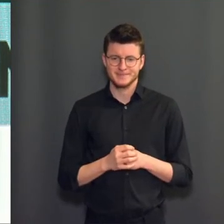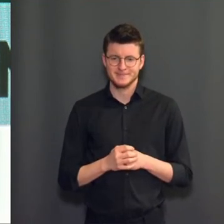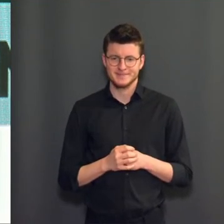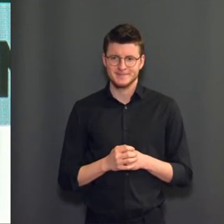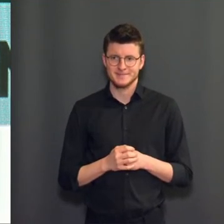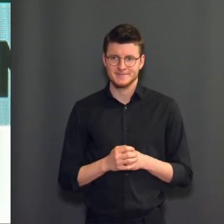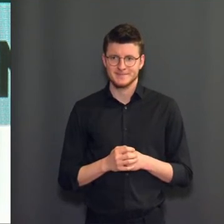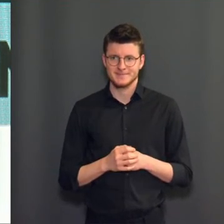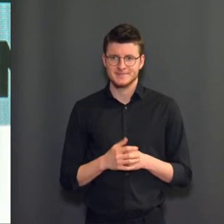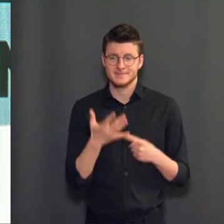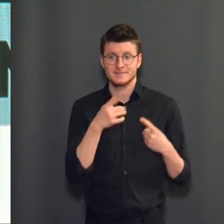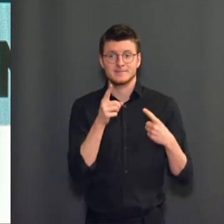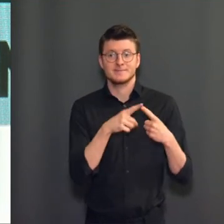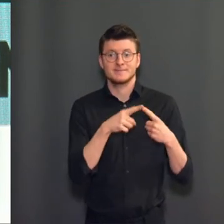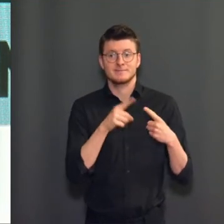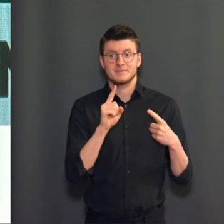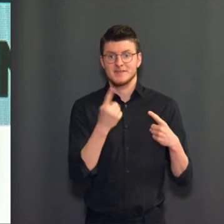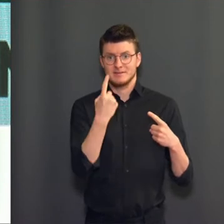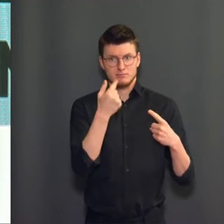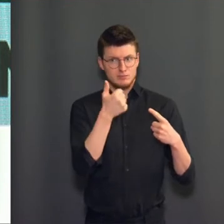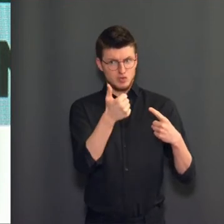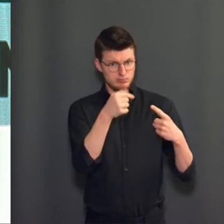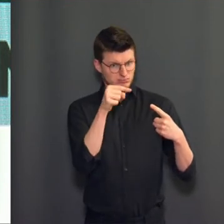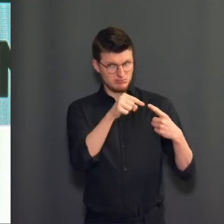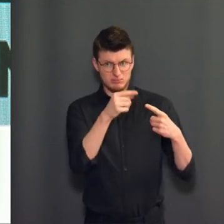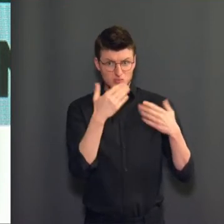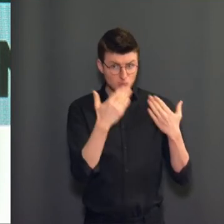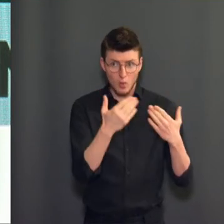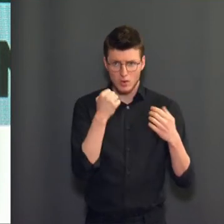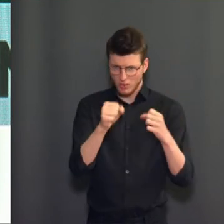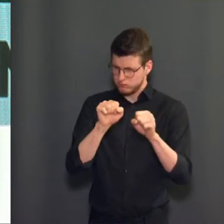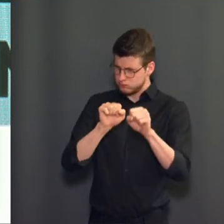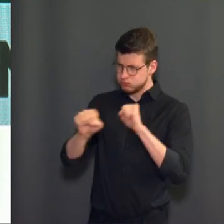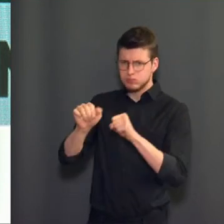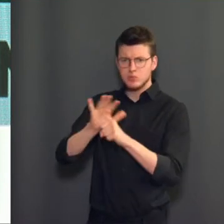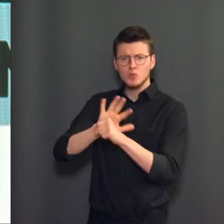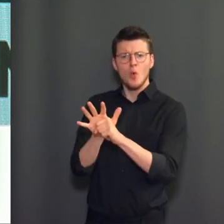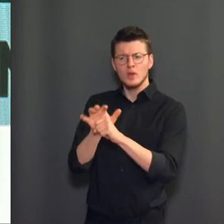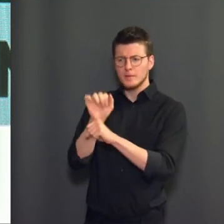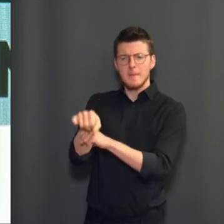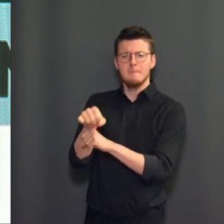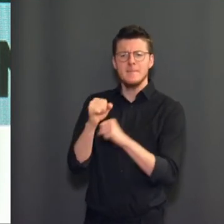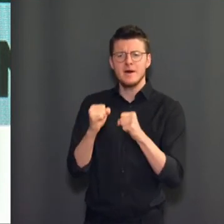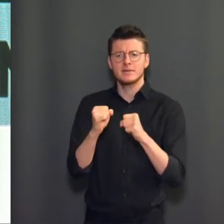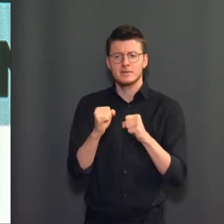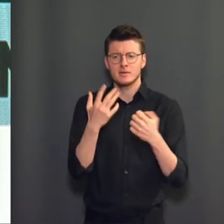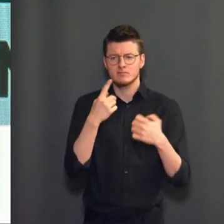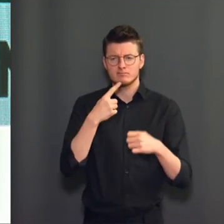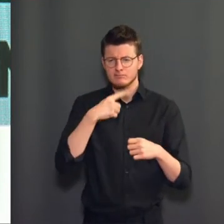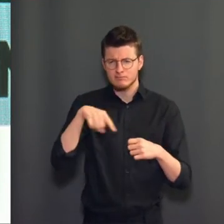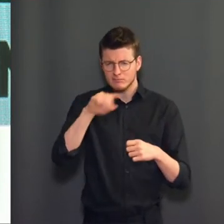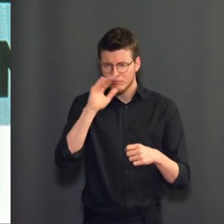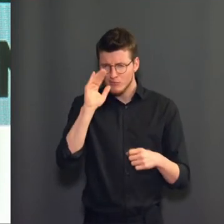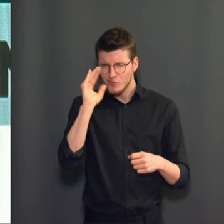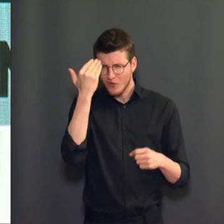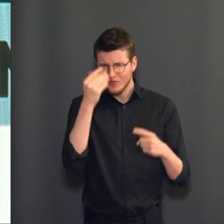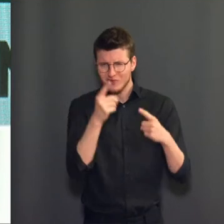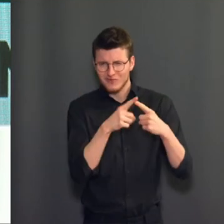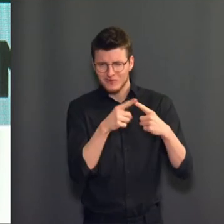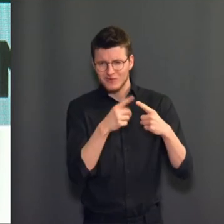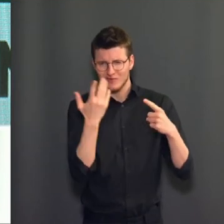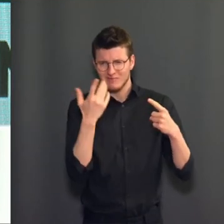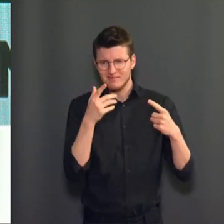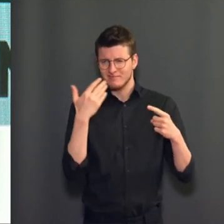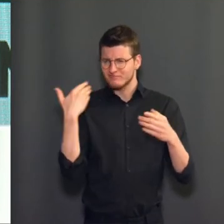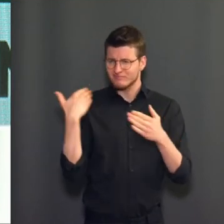Deze eerste verdedigingslinie kennen we al een tijdje. Die bestaat uit de klassieke gekende PCR-testen en